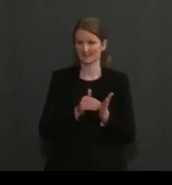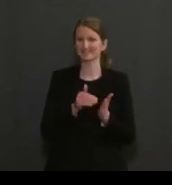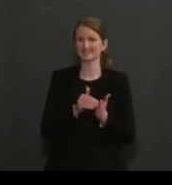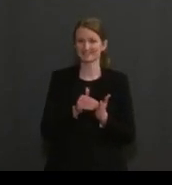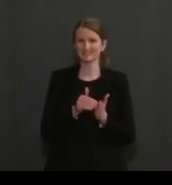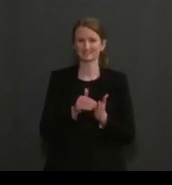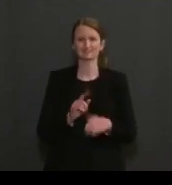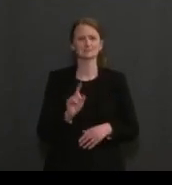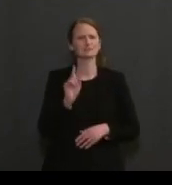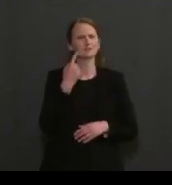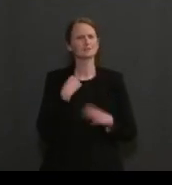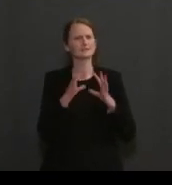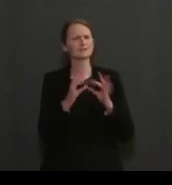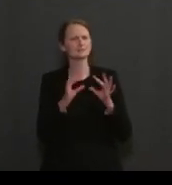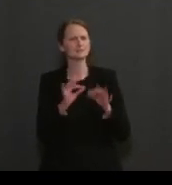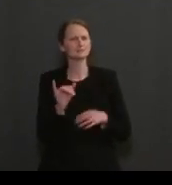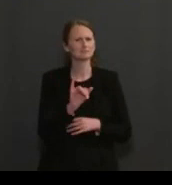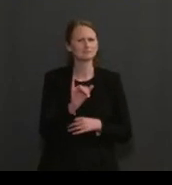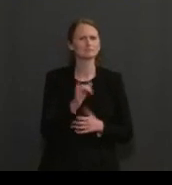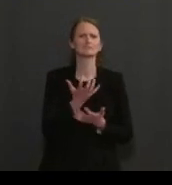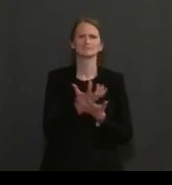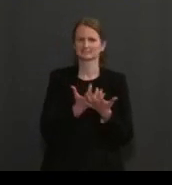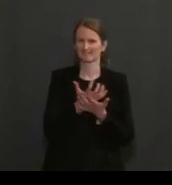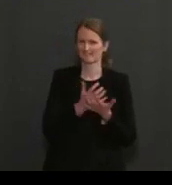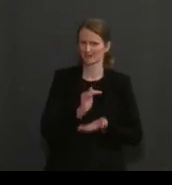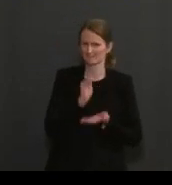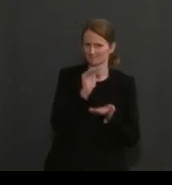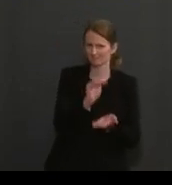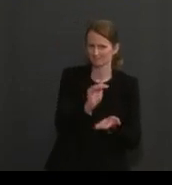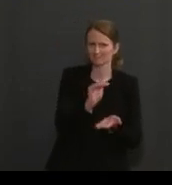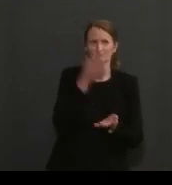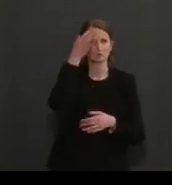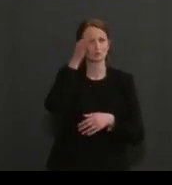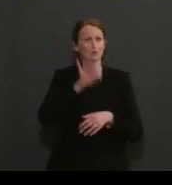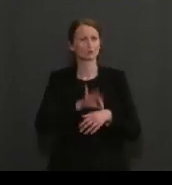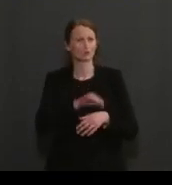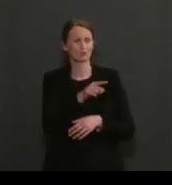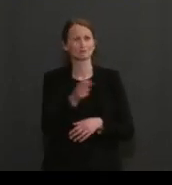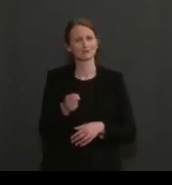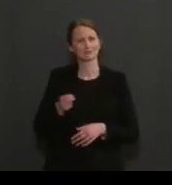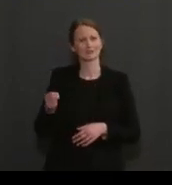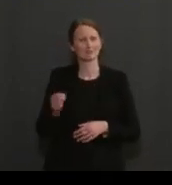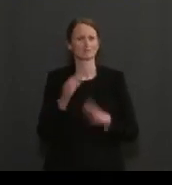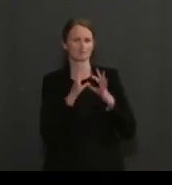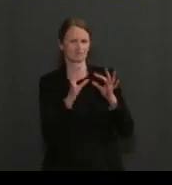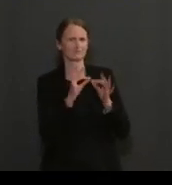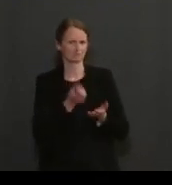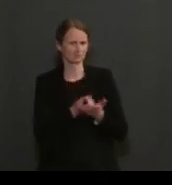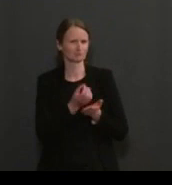aperçu des différents chiffres que va nous donner le docteur Yves Van Letten.